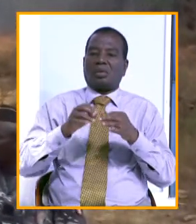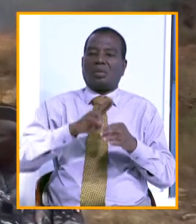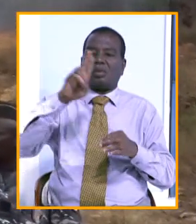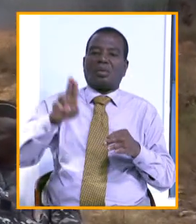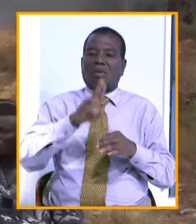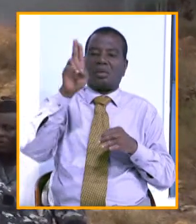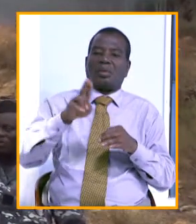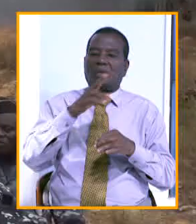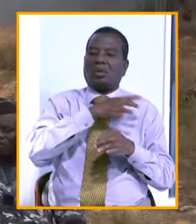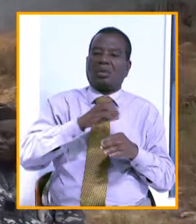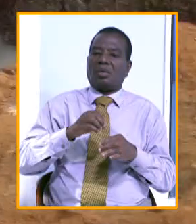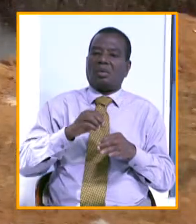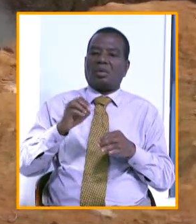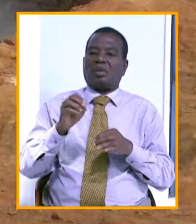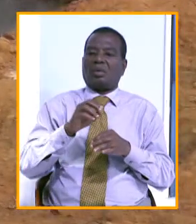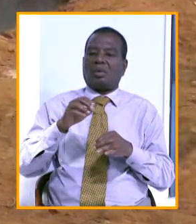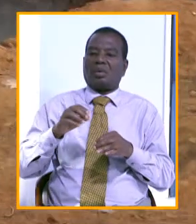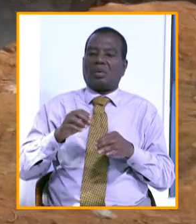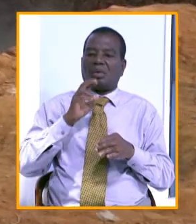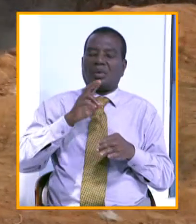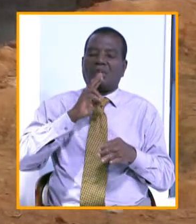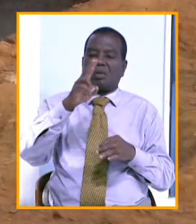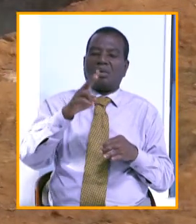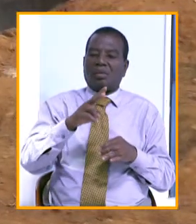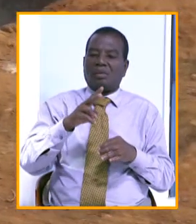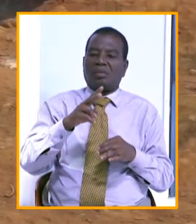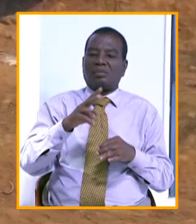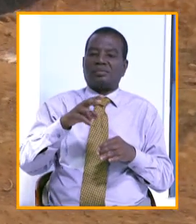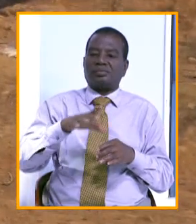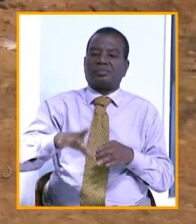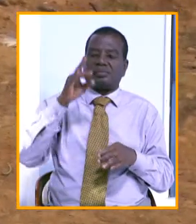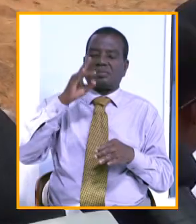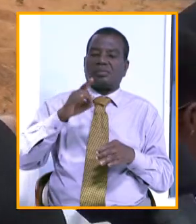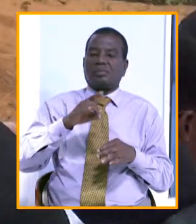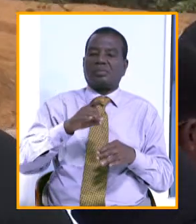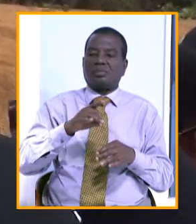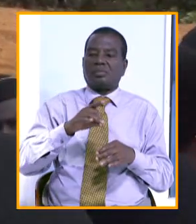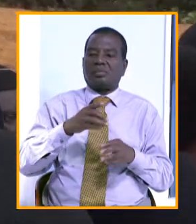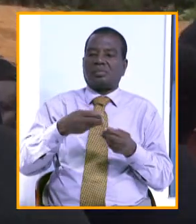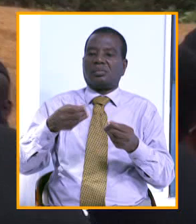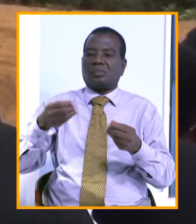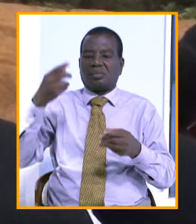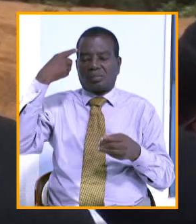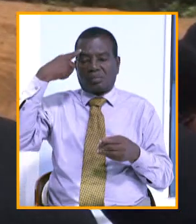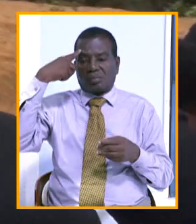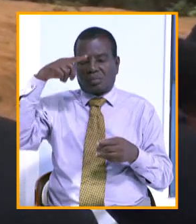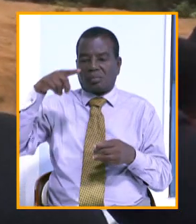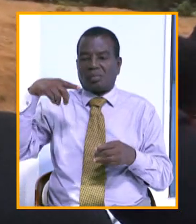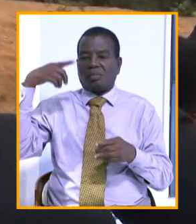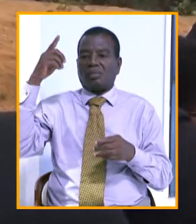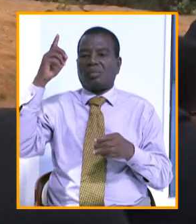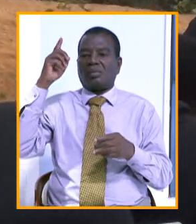l'usage et le trafic illicite, la drogue est une réalité. Il faut donc trouver les moyens plus forts pour réprimer, pour